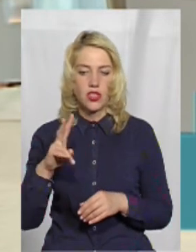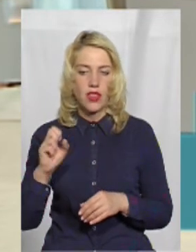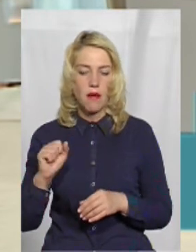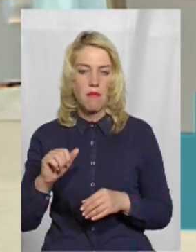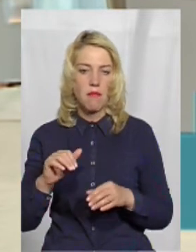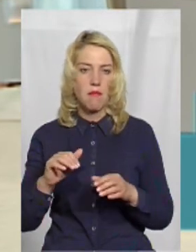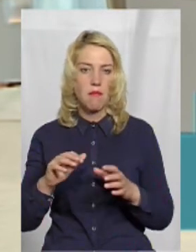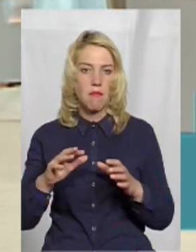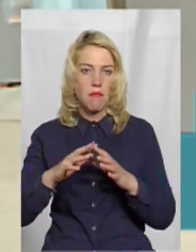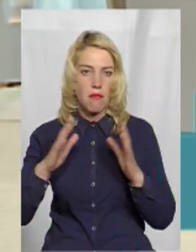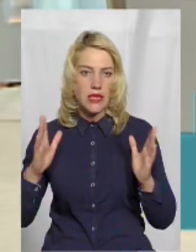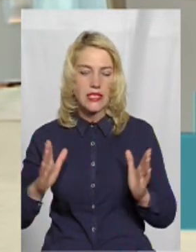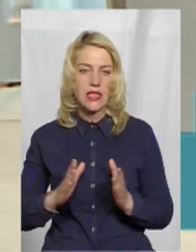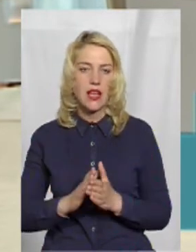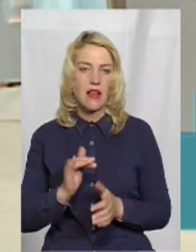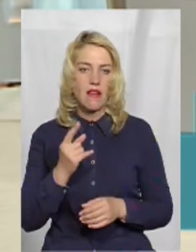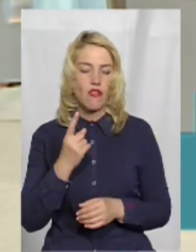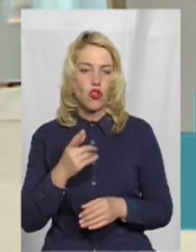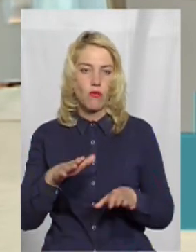місці, тому щоб, ну, тобто,